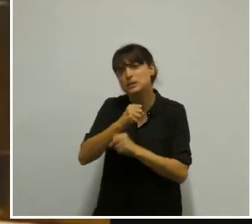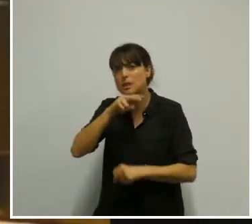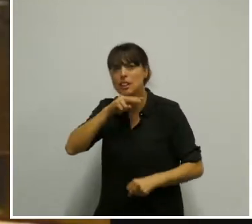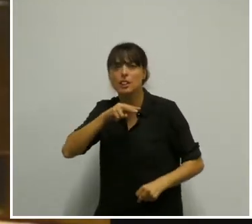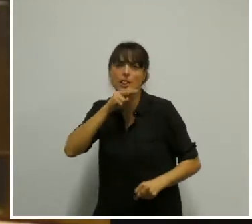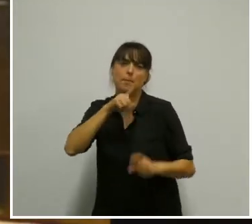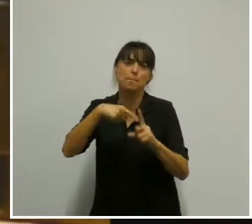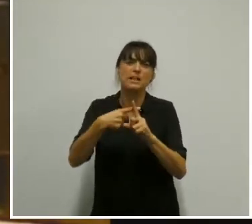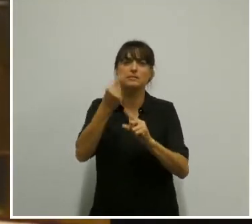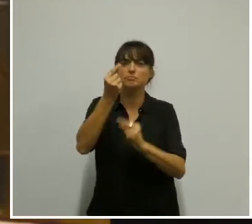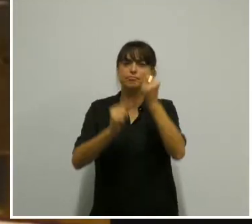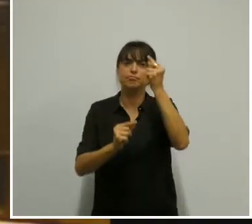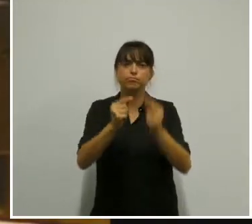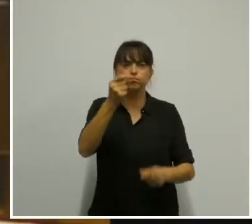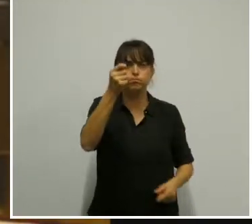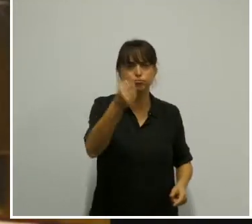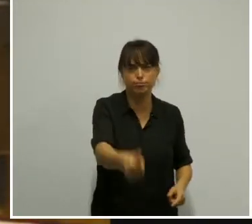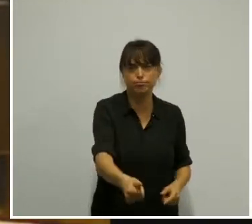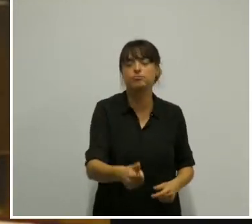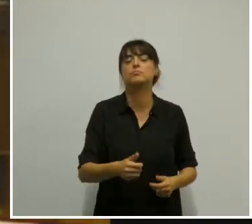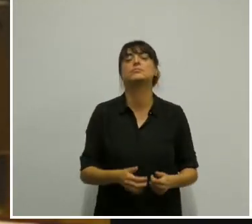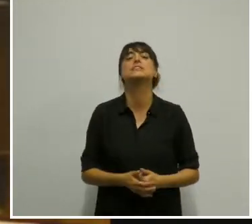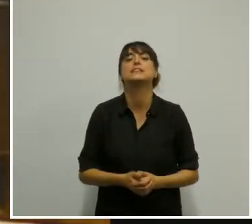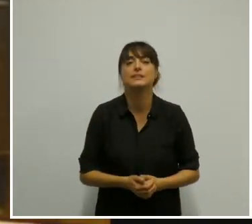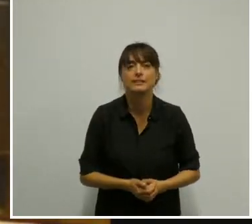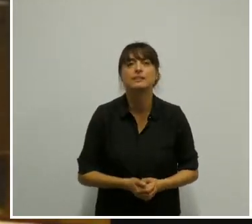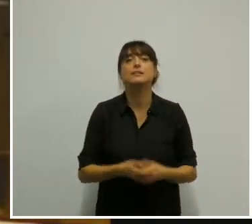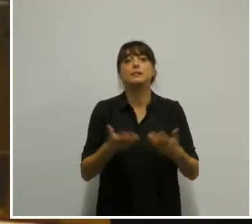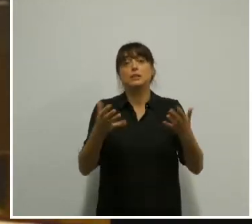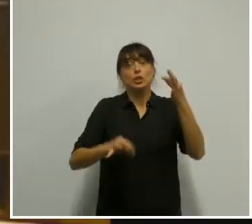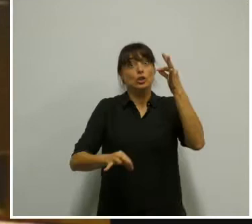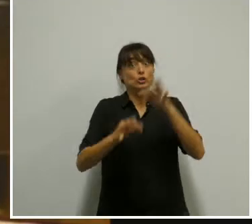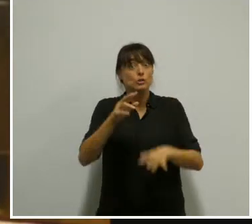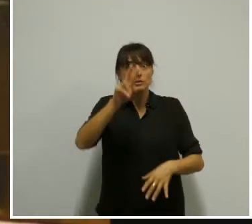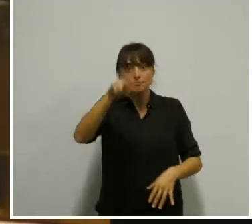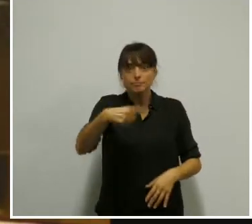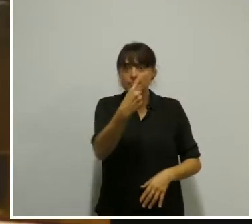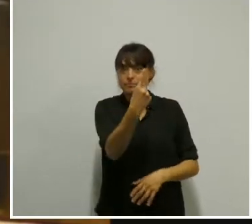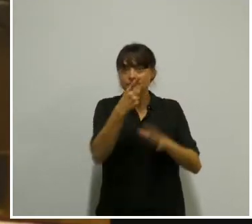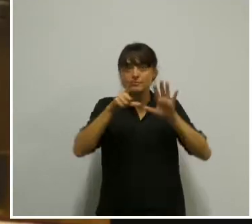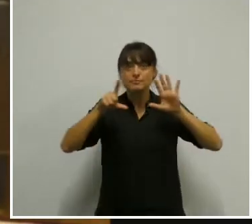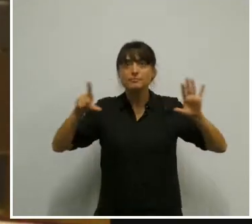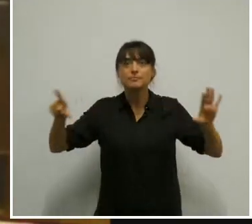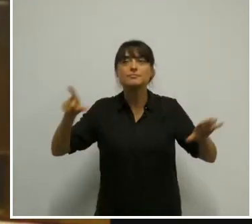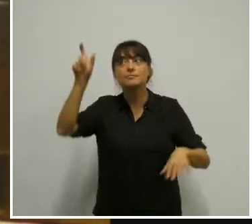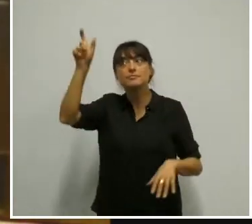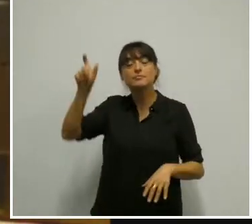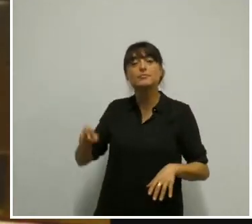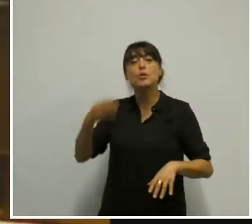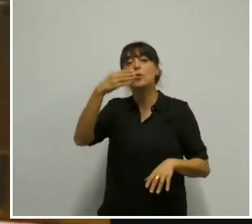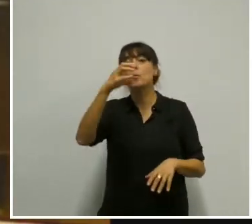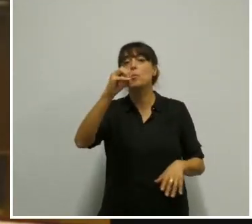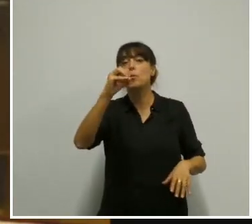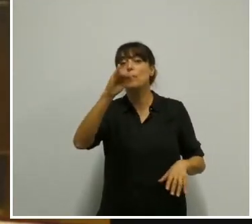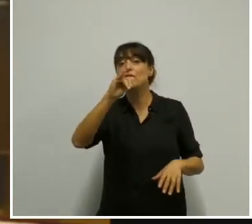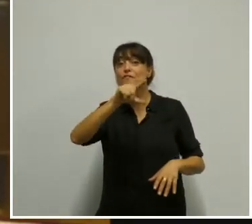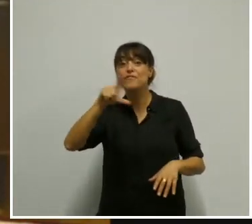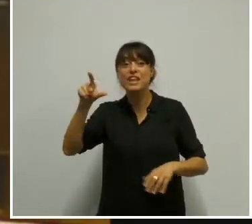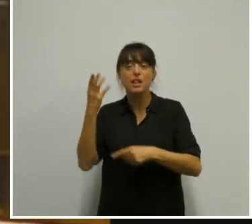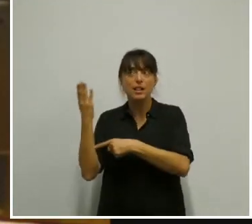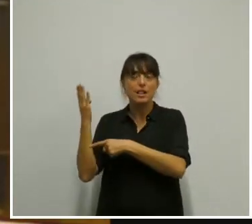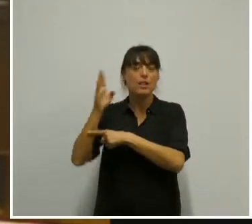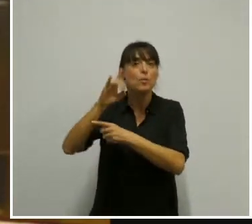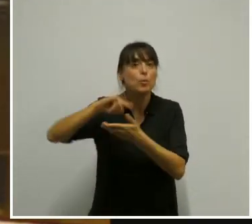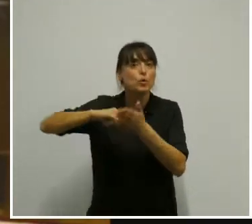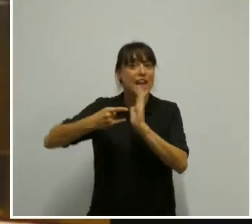pressupost. Aleshores, ens va venir una sort el 2017, que la Bofill va presentar el del Hack the School i vam guanyar el